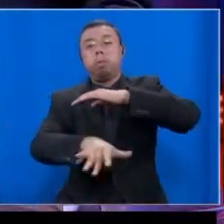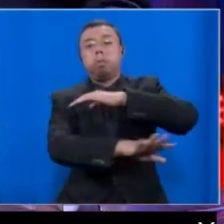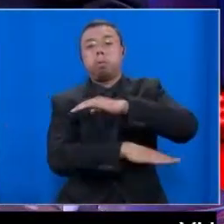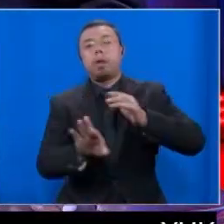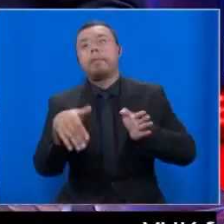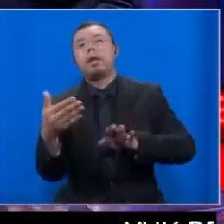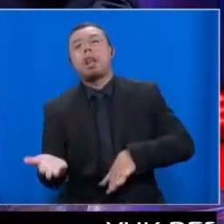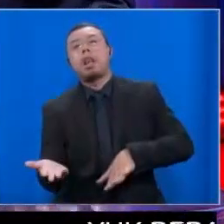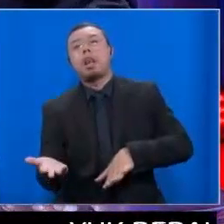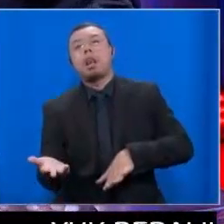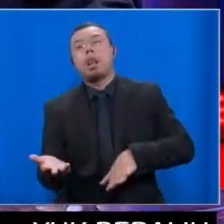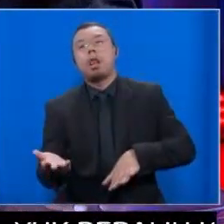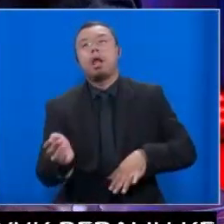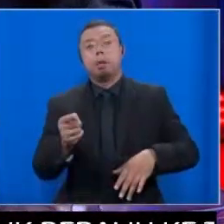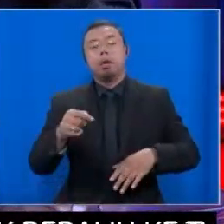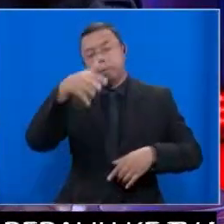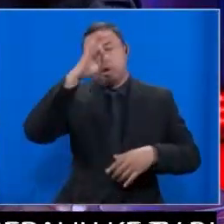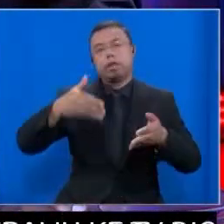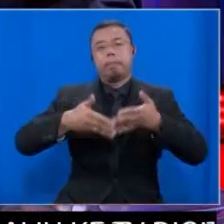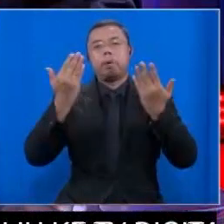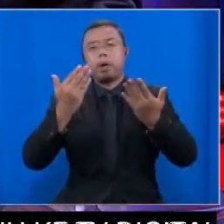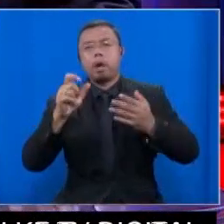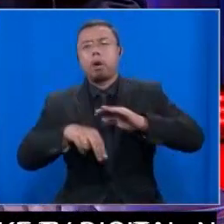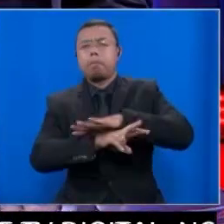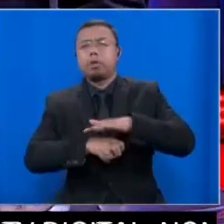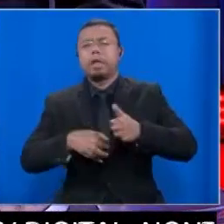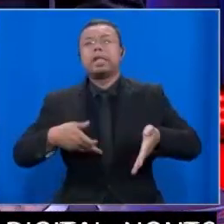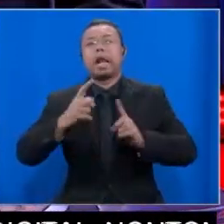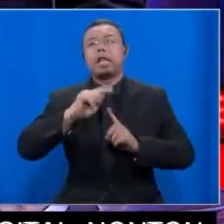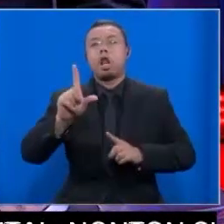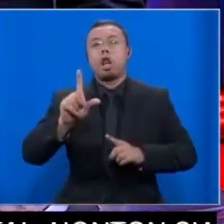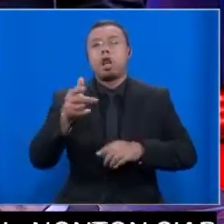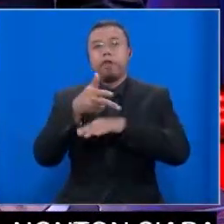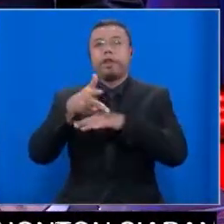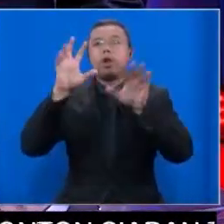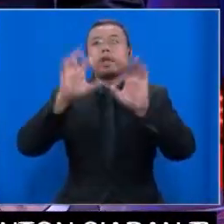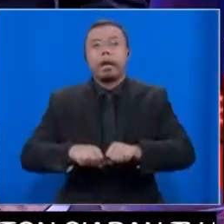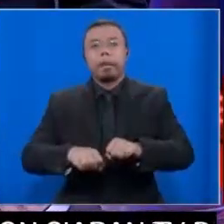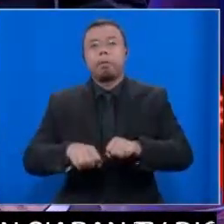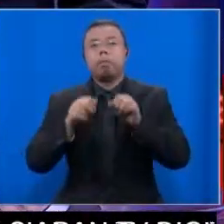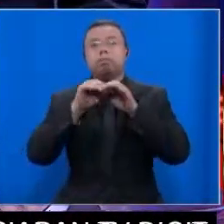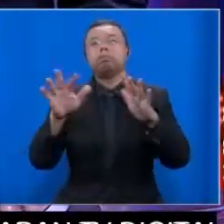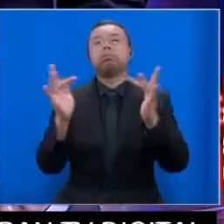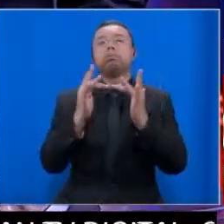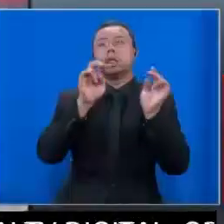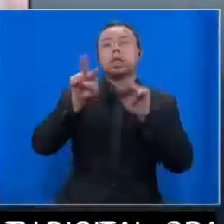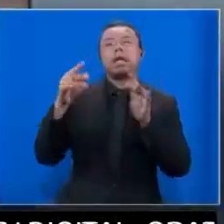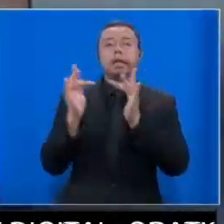Sementara polisi mengungkap peran anggota komplotan pencurian di rest area jalan tol yang video penangkapannya sempat viral.